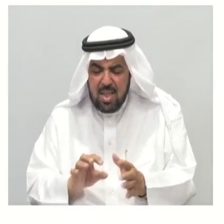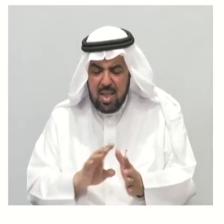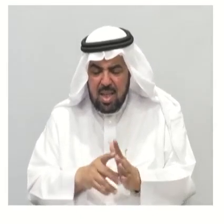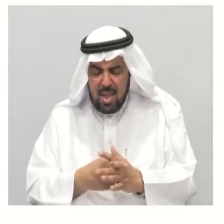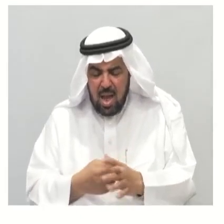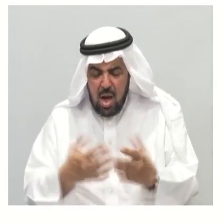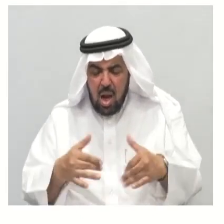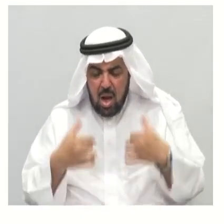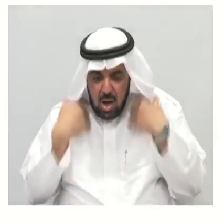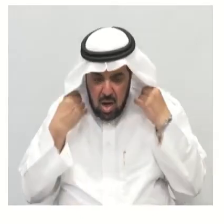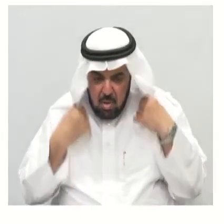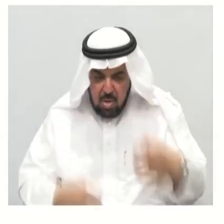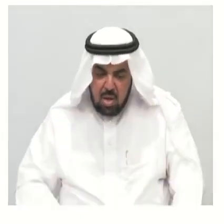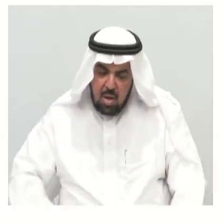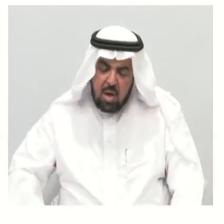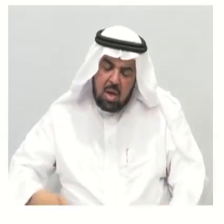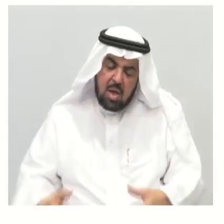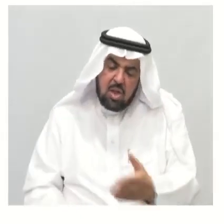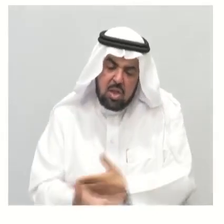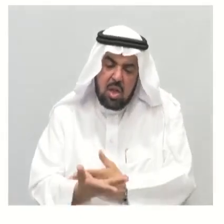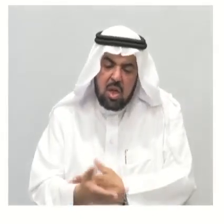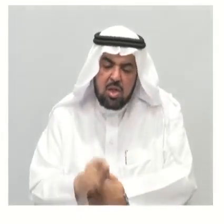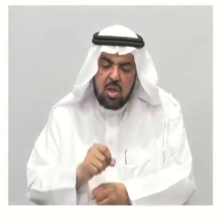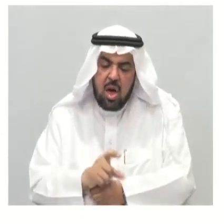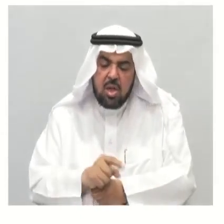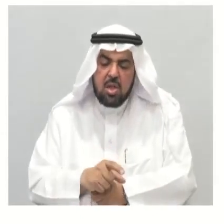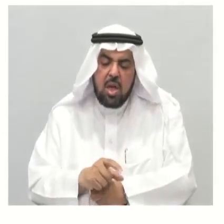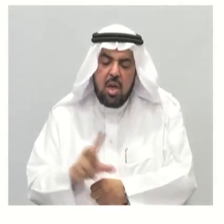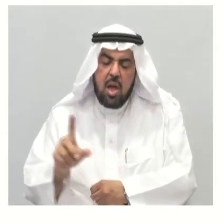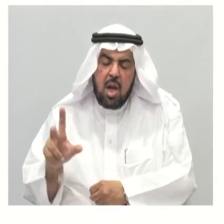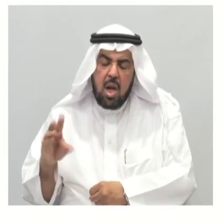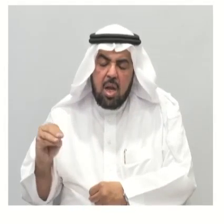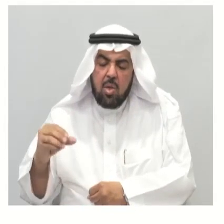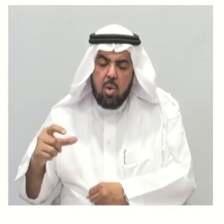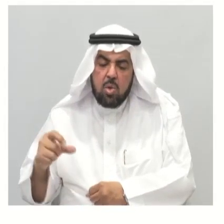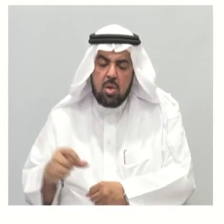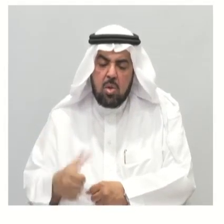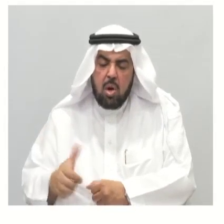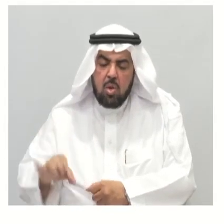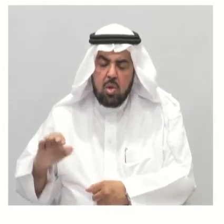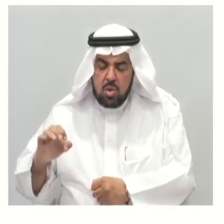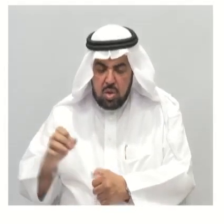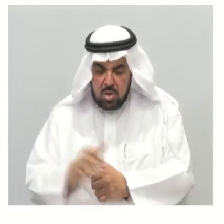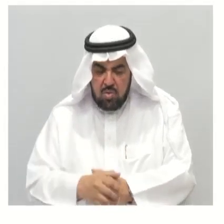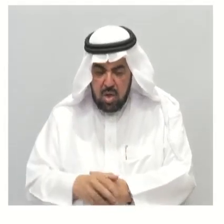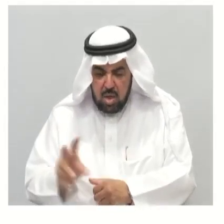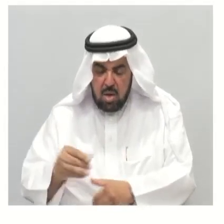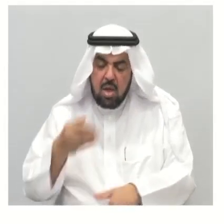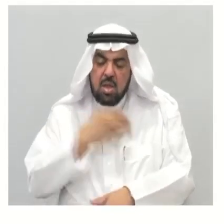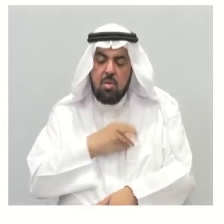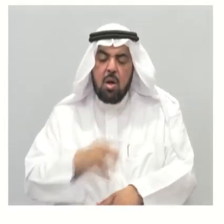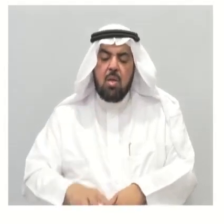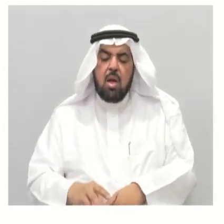غازي الهيدروجين والأكسجين، وهو المكونان الرئيسيان للماء. في هذا المثال ماذا أستفيد من هذا